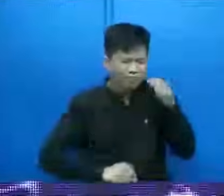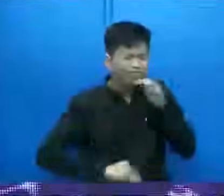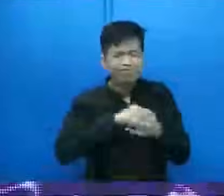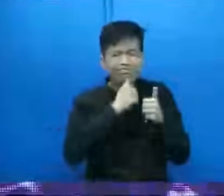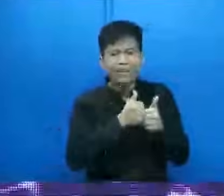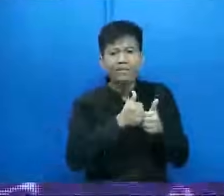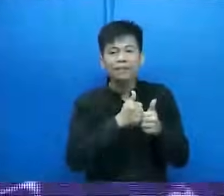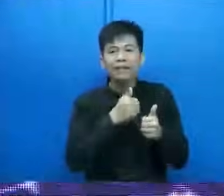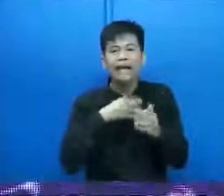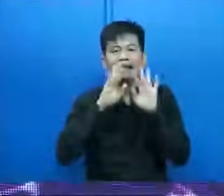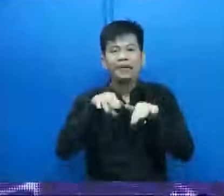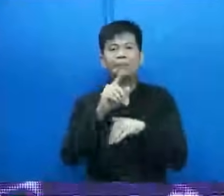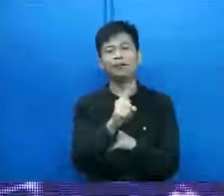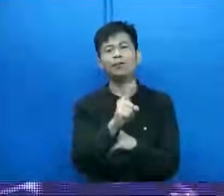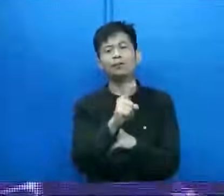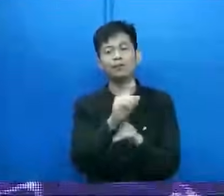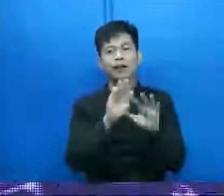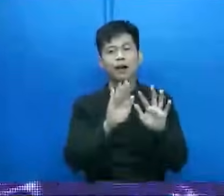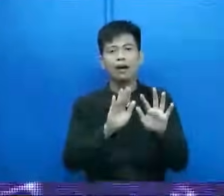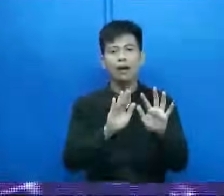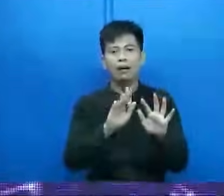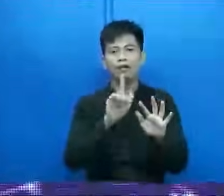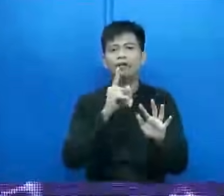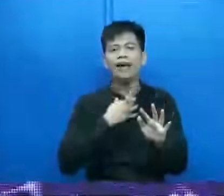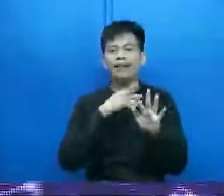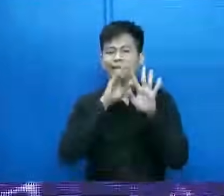ya. Baik, tahan sebentar, saya titip satu hal.